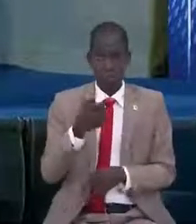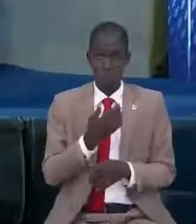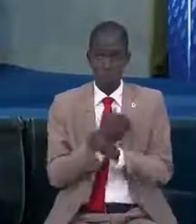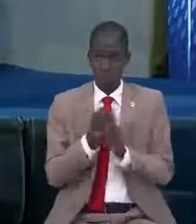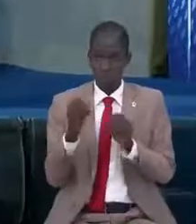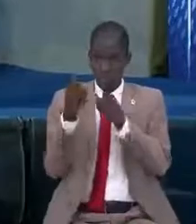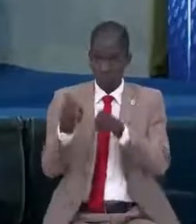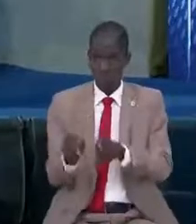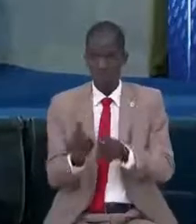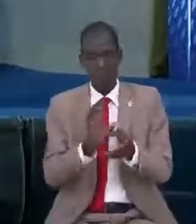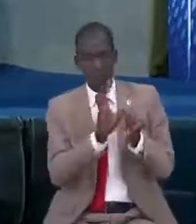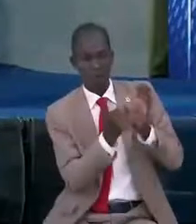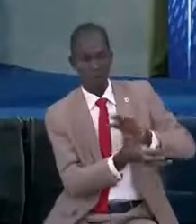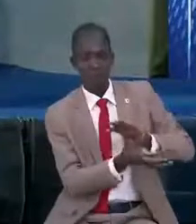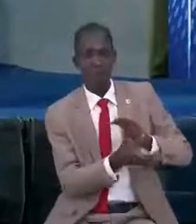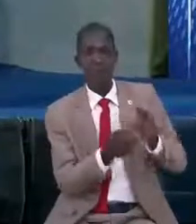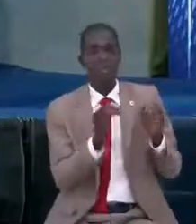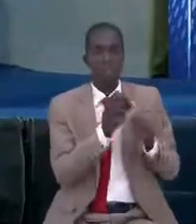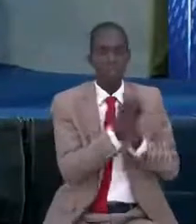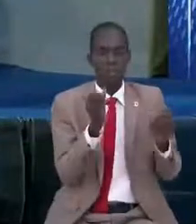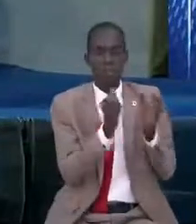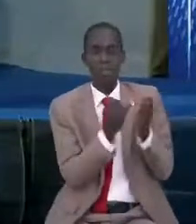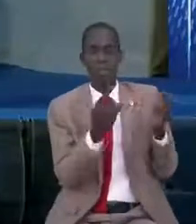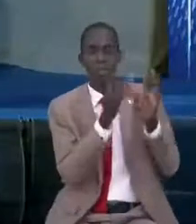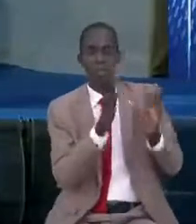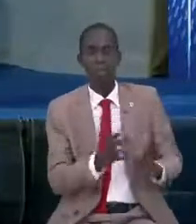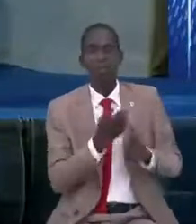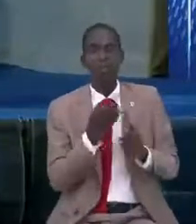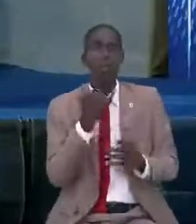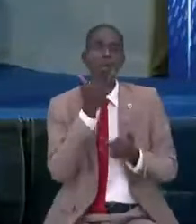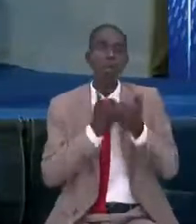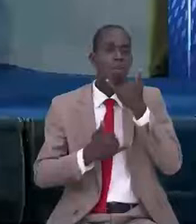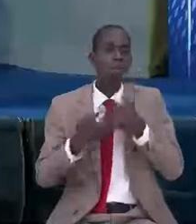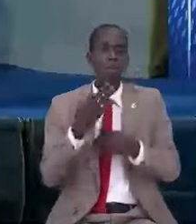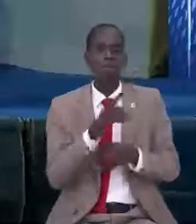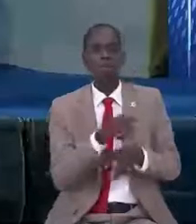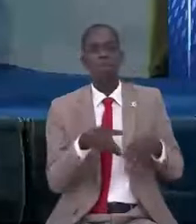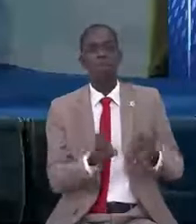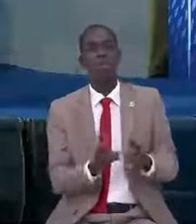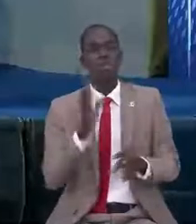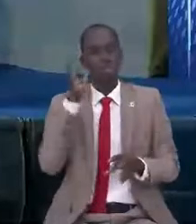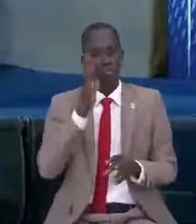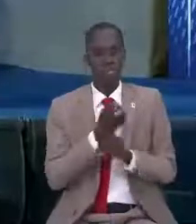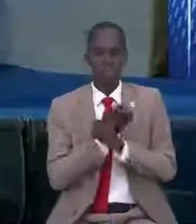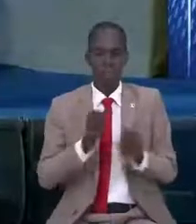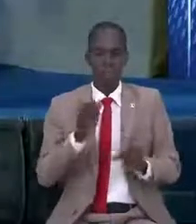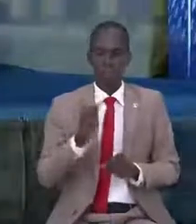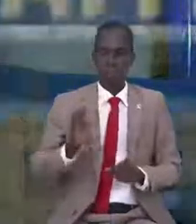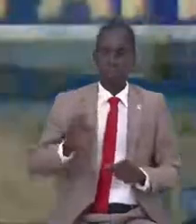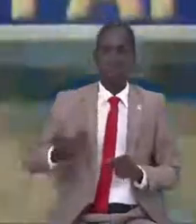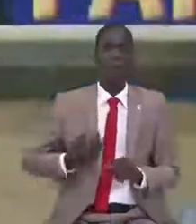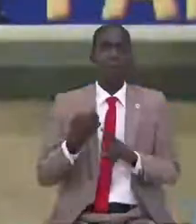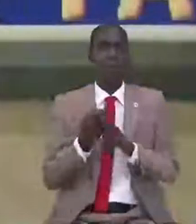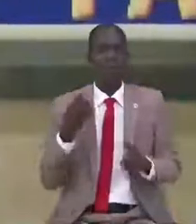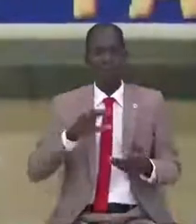Et qu'il sache que celui qui ramènera un pécheur de la voie où il s'était égaré, sauvera